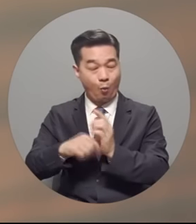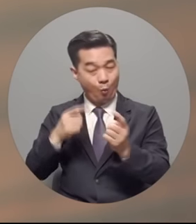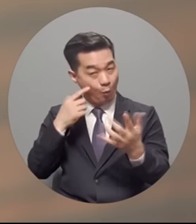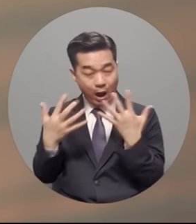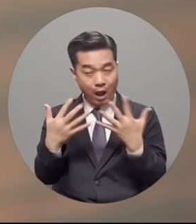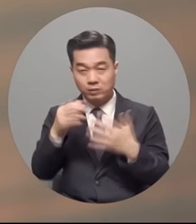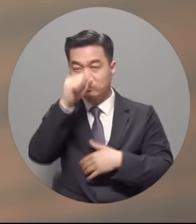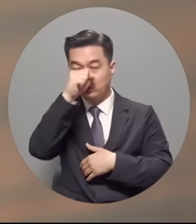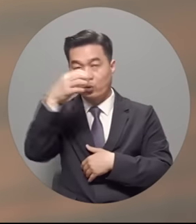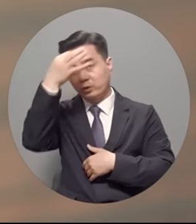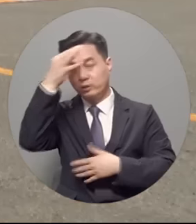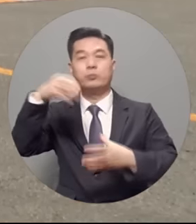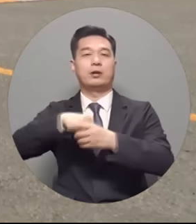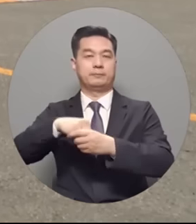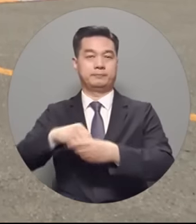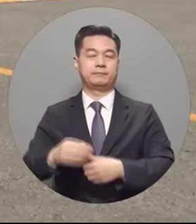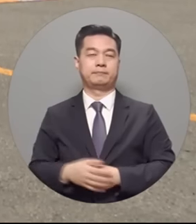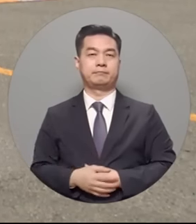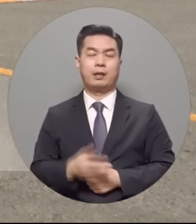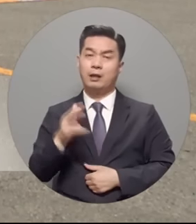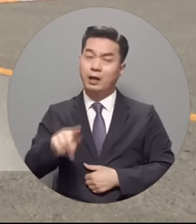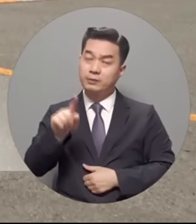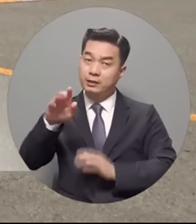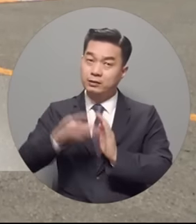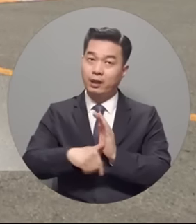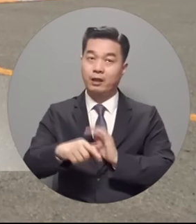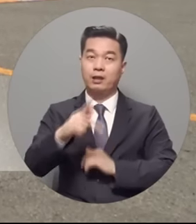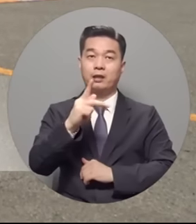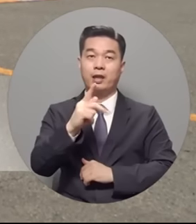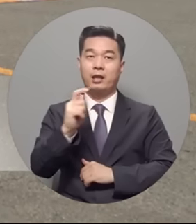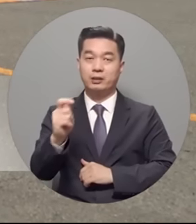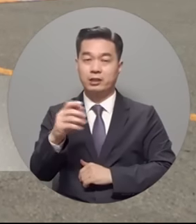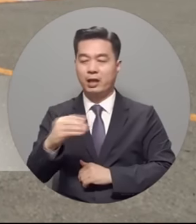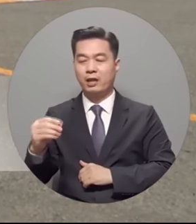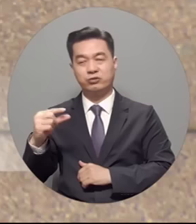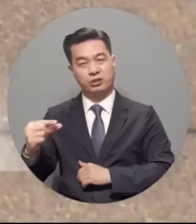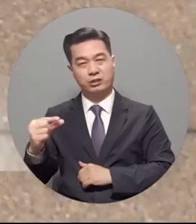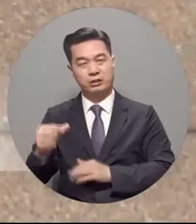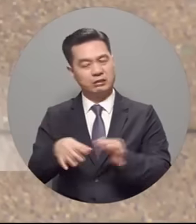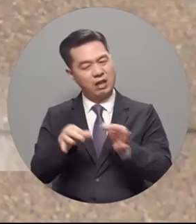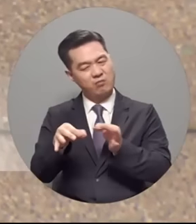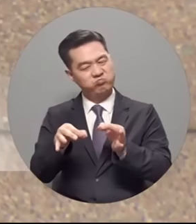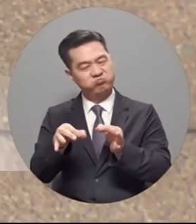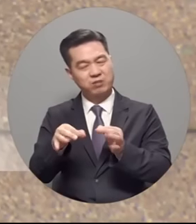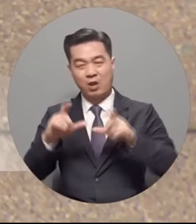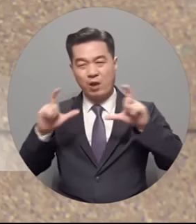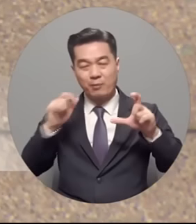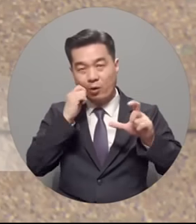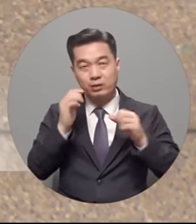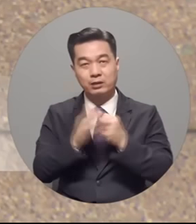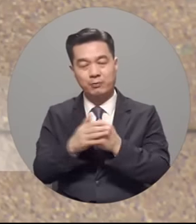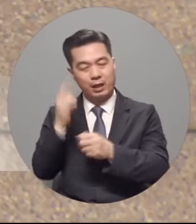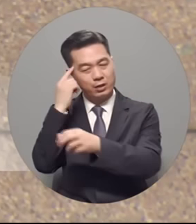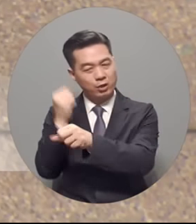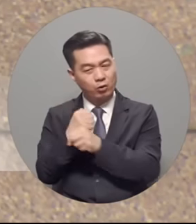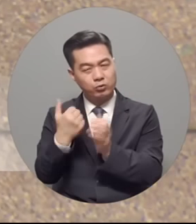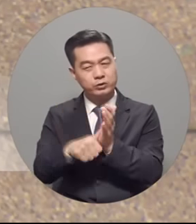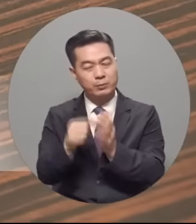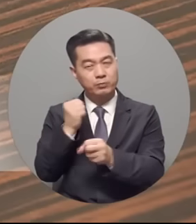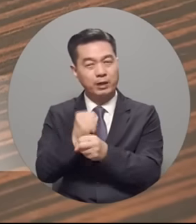기술도 포함됐습니다. 하지만 당시 KTNG는 상업성을 장담하지 못해 후속 연구와 제품 개발을